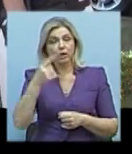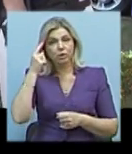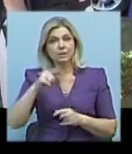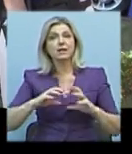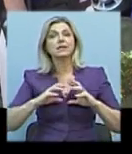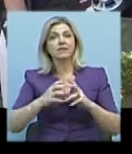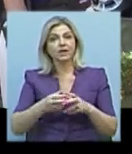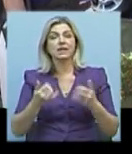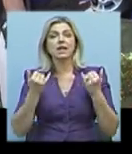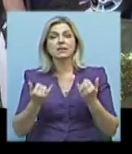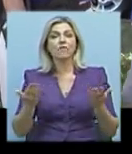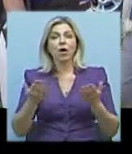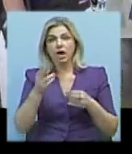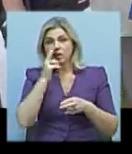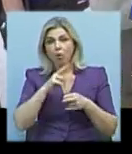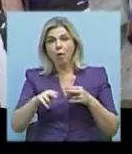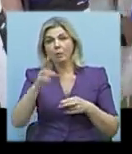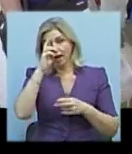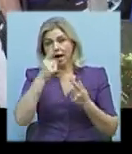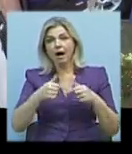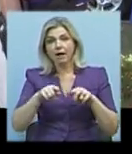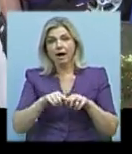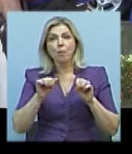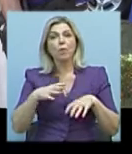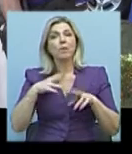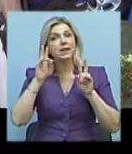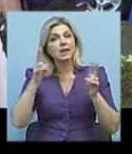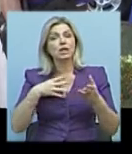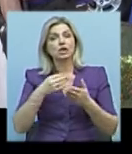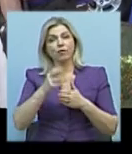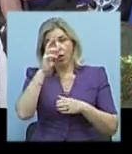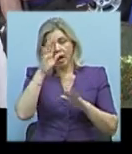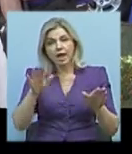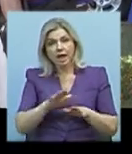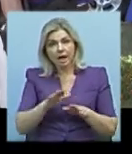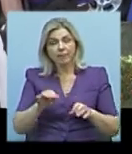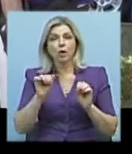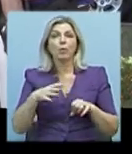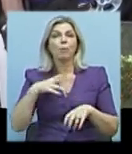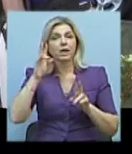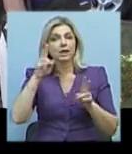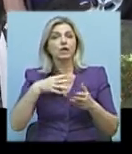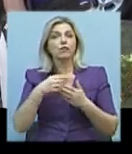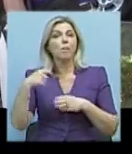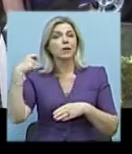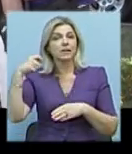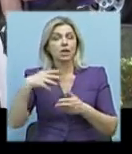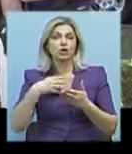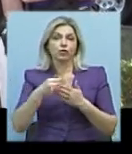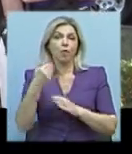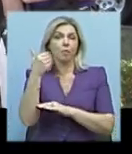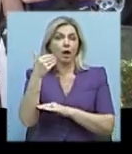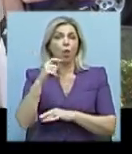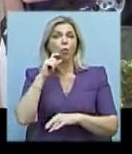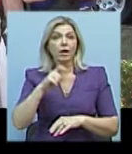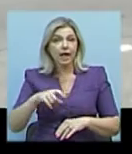Сьогодні якась загублена країна в світі може не знати свого гімну, може не знати свого президента, свого прапору. Український